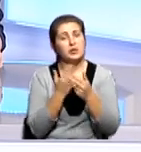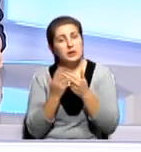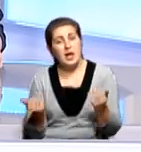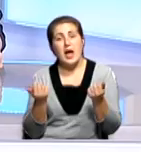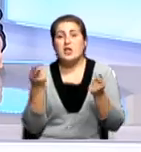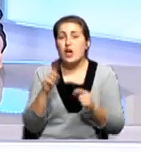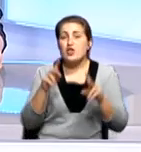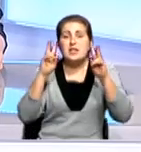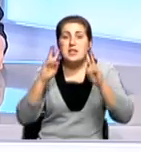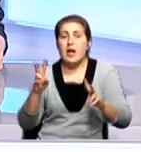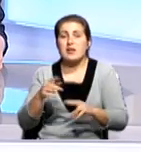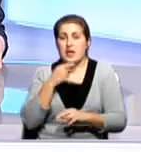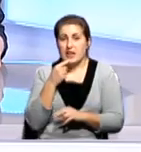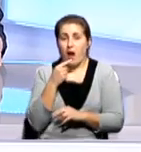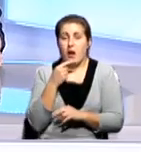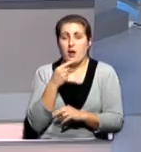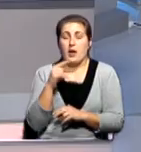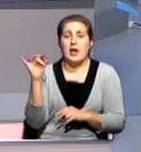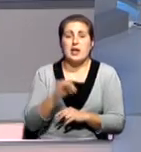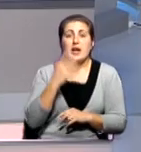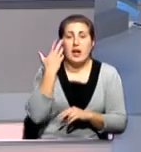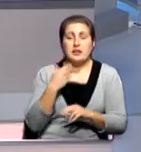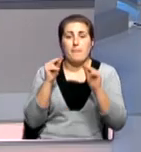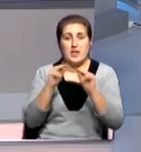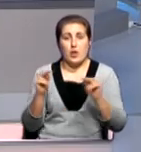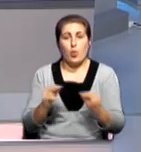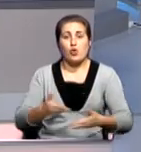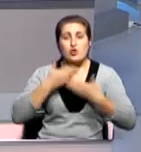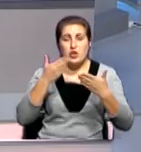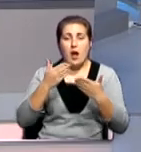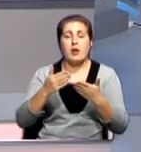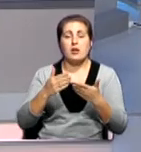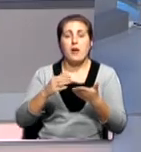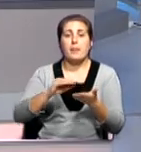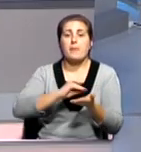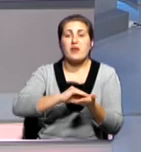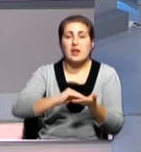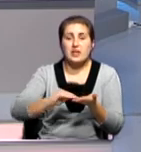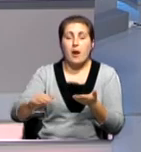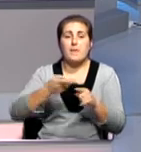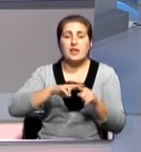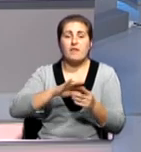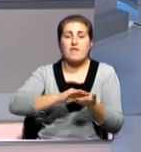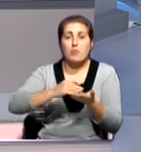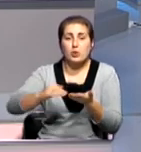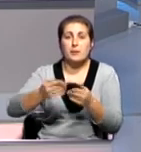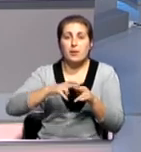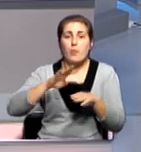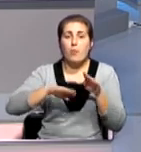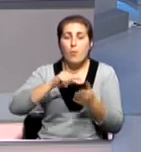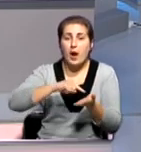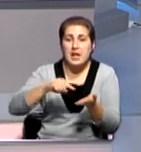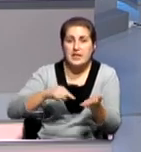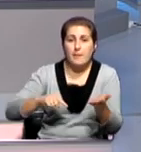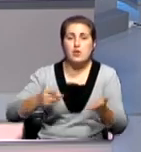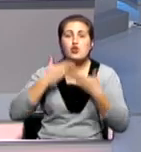даже не зная языка и вот когда педагог читала проводя вот по этим по этим буковкам пальцами